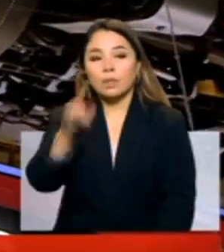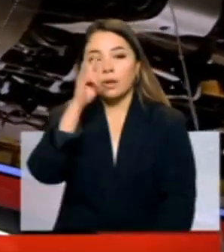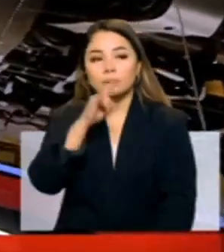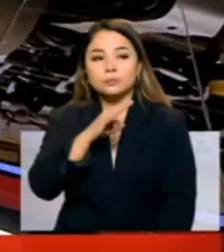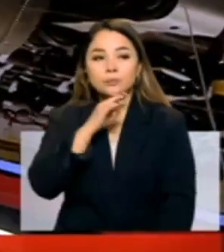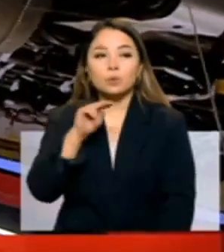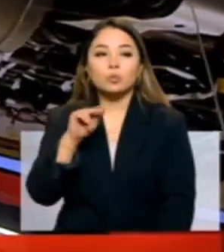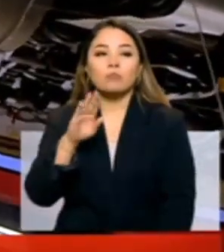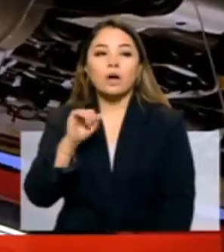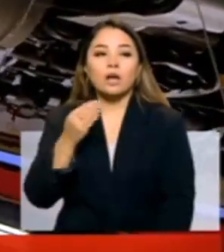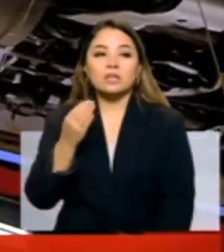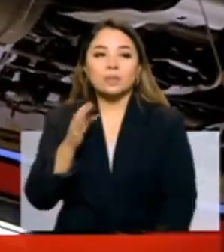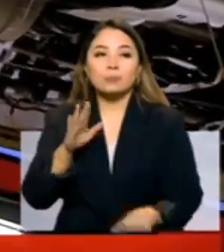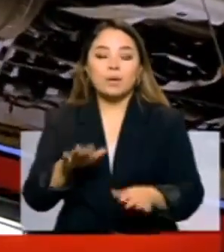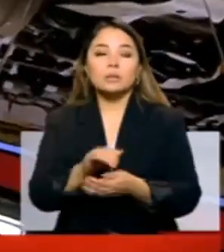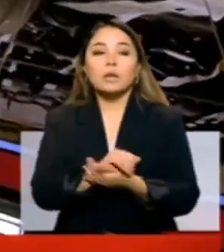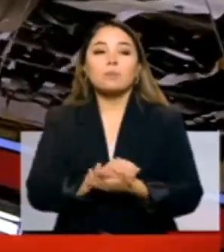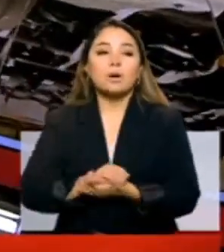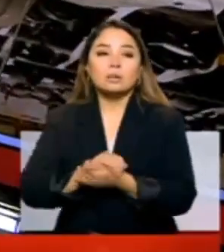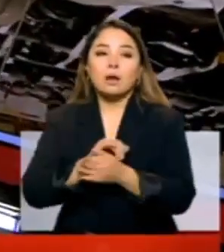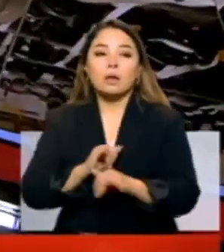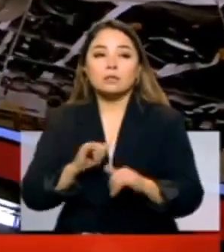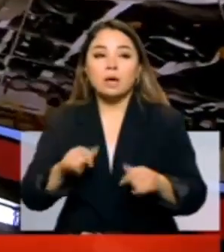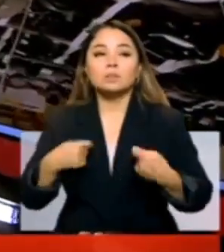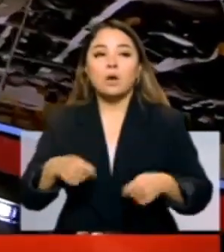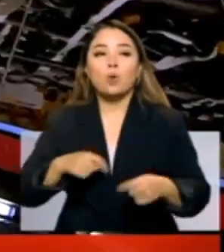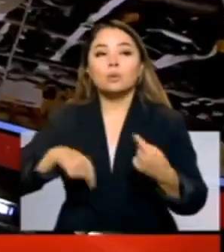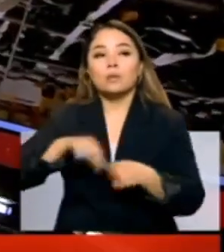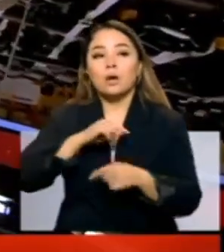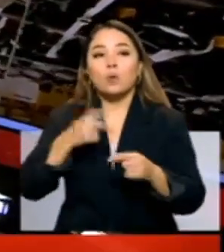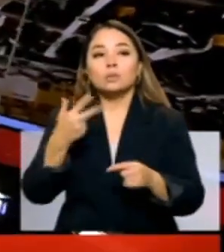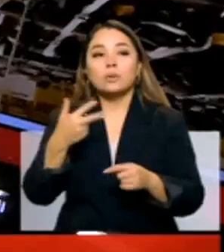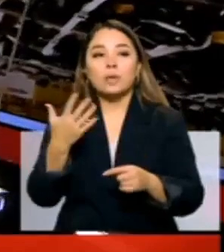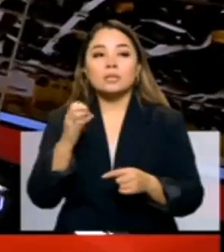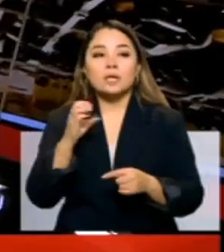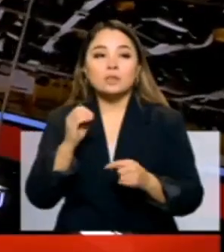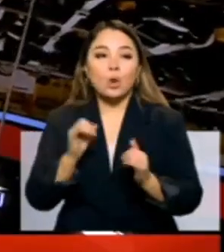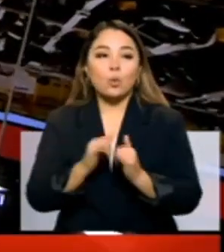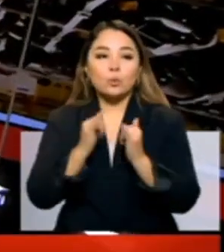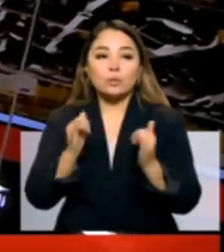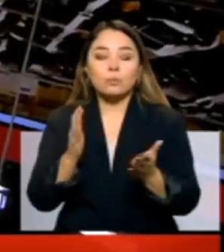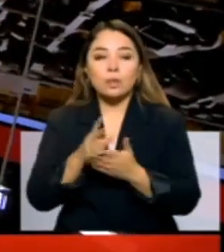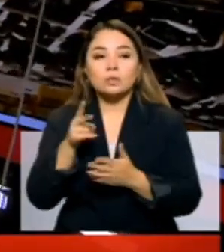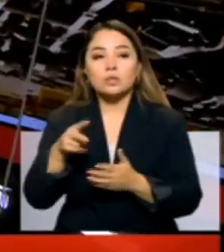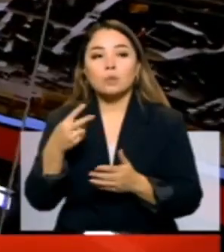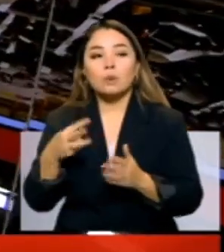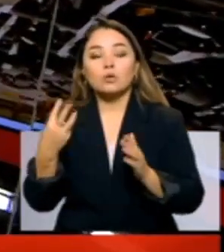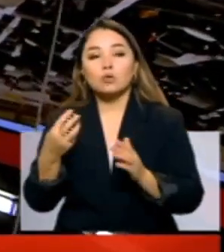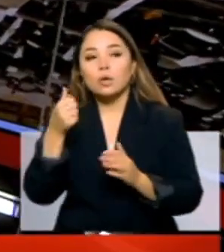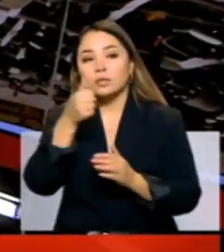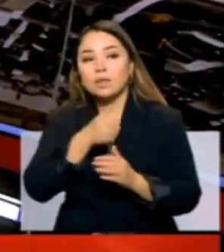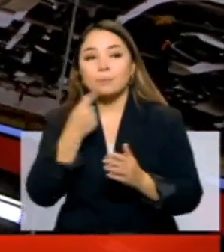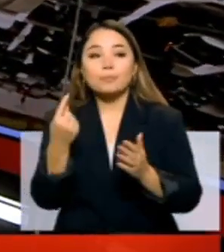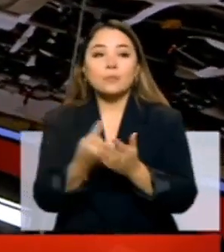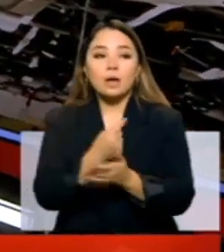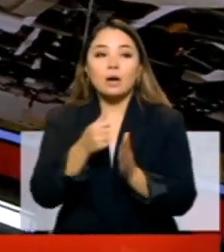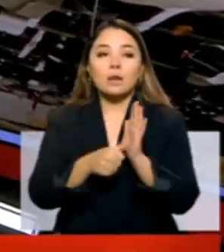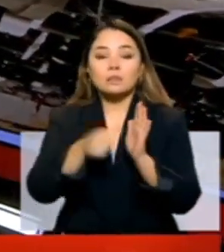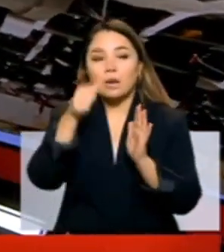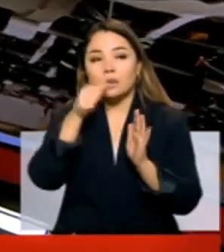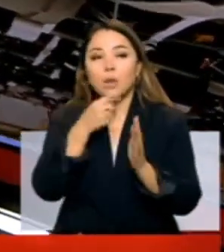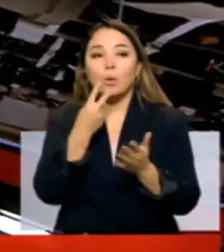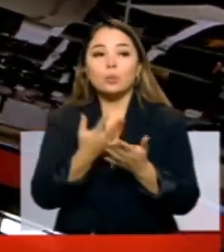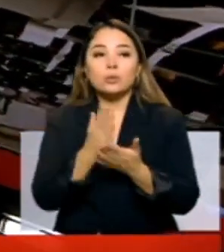Қазақстан мен Чувашия арасындағы ынтымақтастықты артып, сауда айналымы 35 есе өскен. Бұл 2023 жылдың алғашқы 6